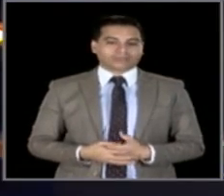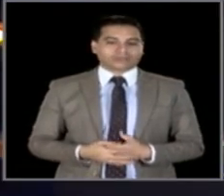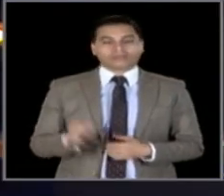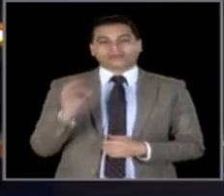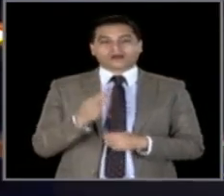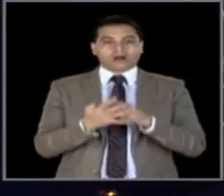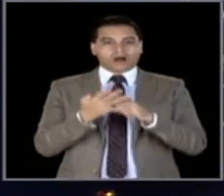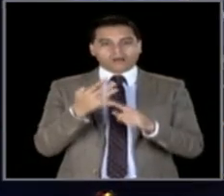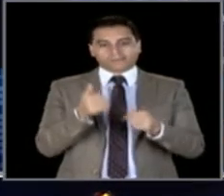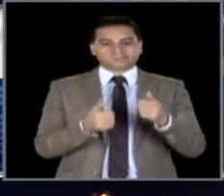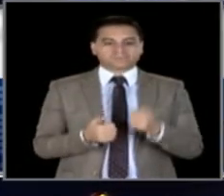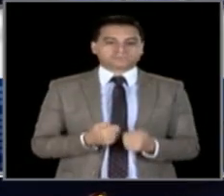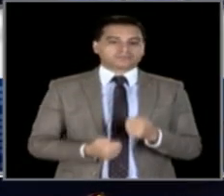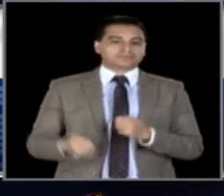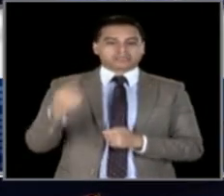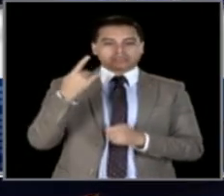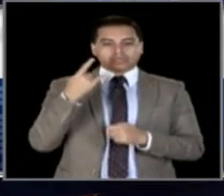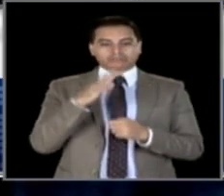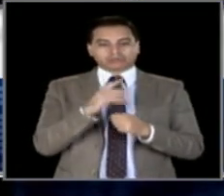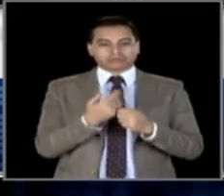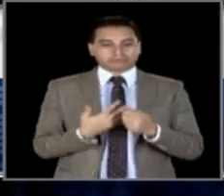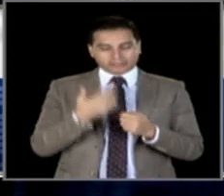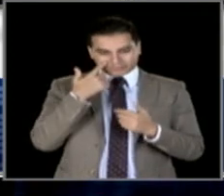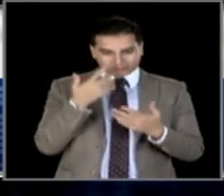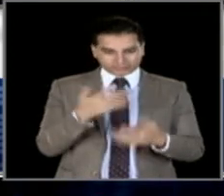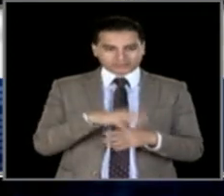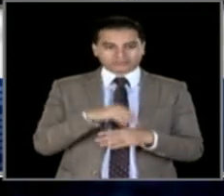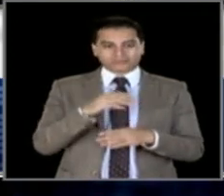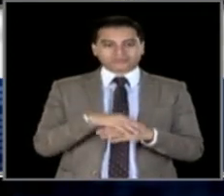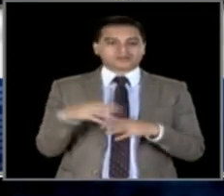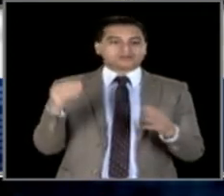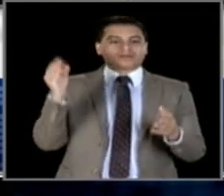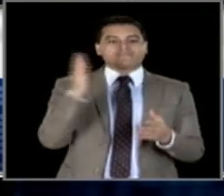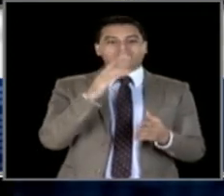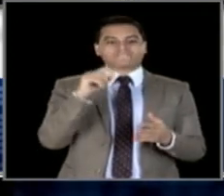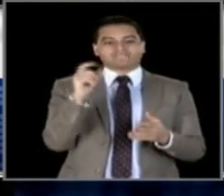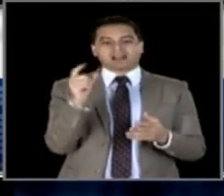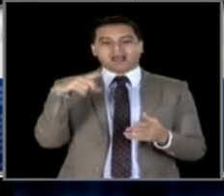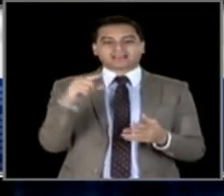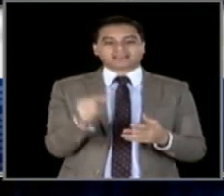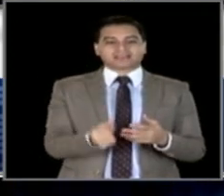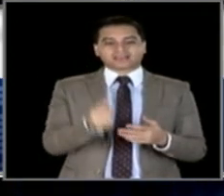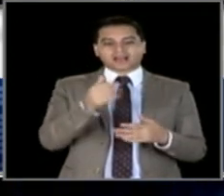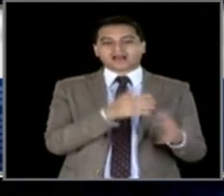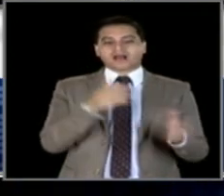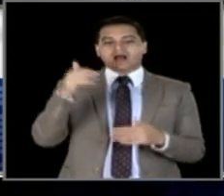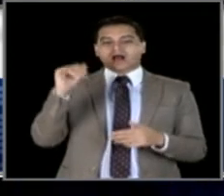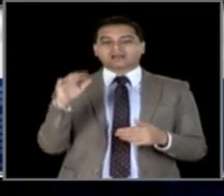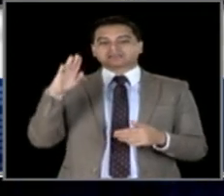أربع اختيارات زائد 10 أو ناقص 5. السويد، فنلندا،